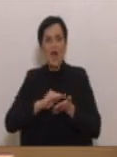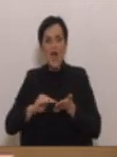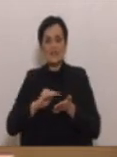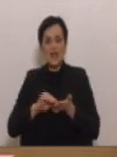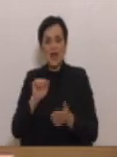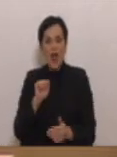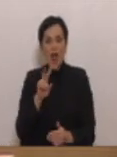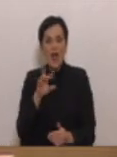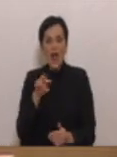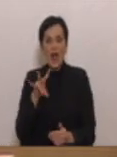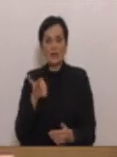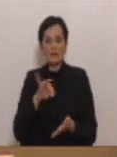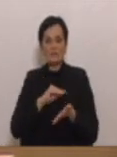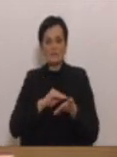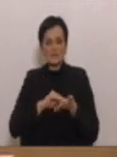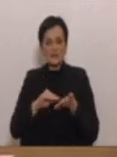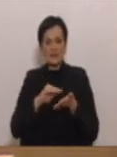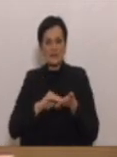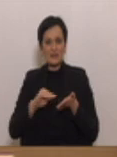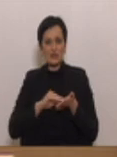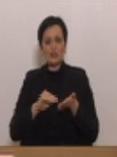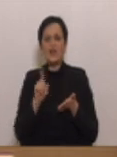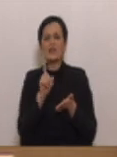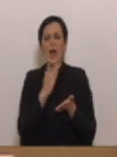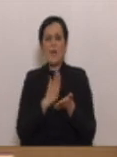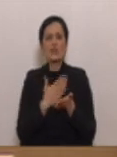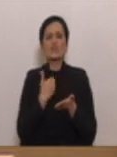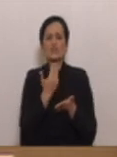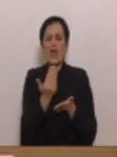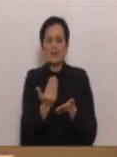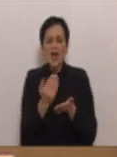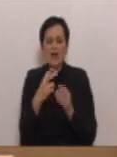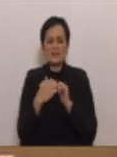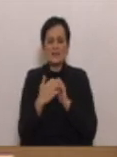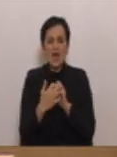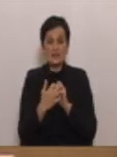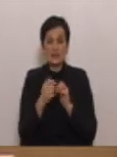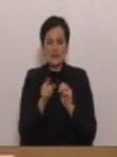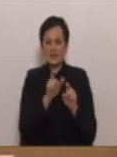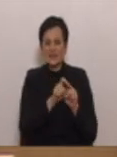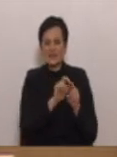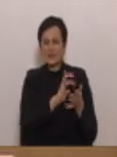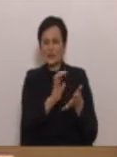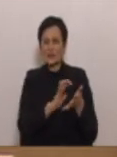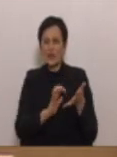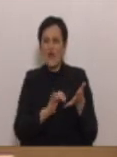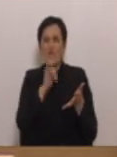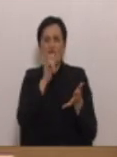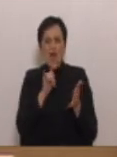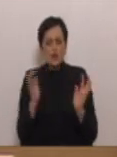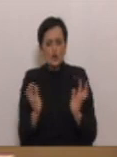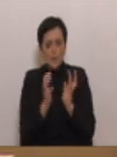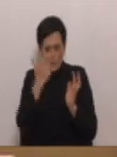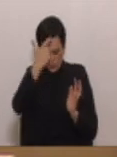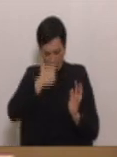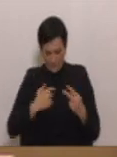ხო ეს რომელიც შესაუბრობდნენ იქ რამაქვს შენთან საზიარო და ასე შემდეგ თვითავად ვერ მოგივლიაო საკუთარი თავიცვის